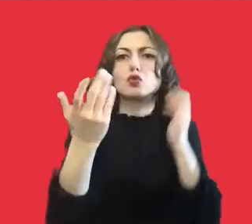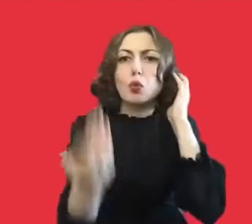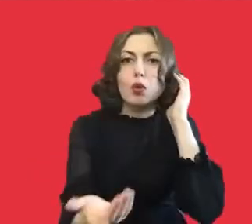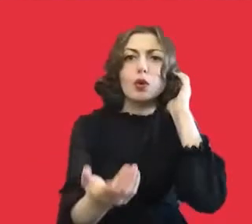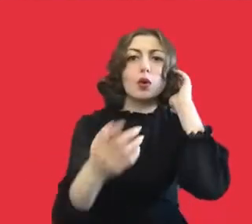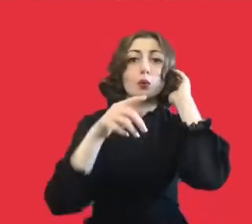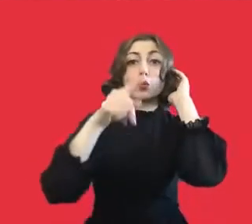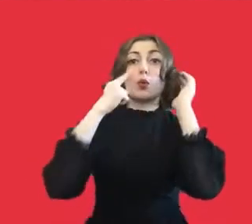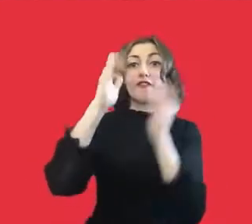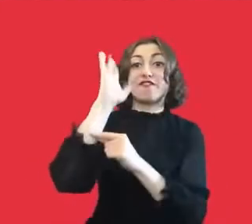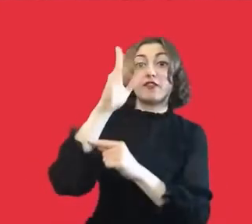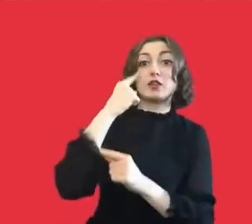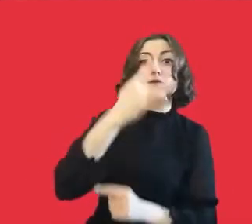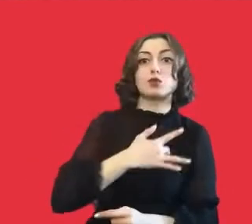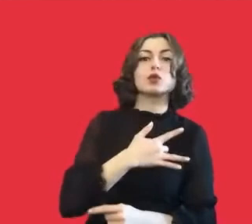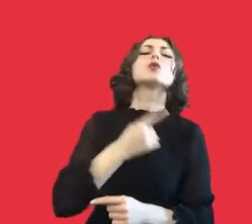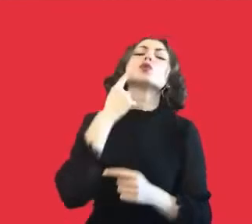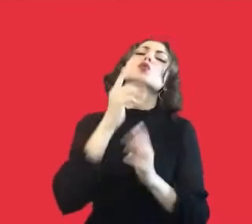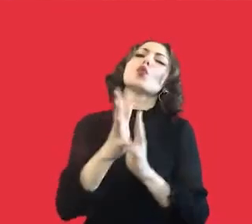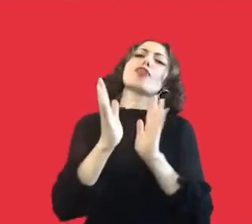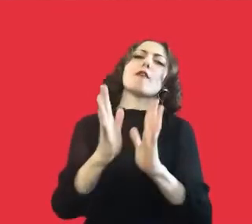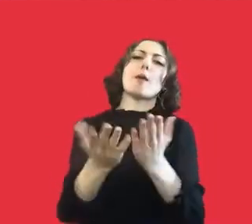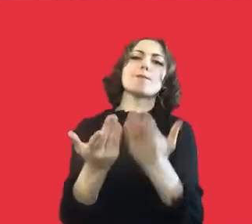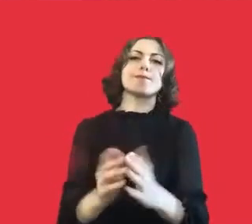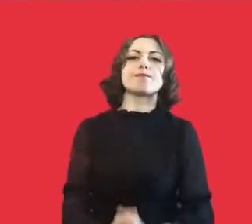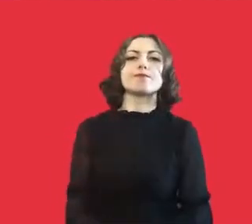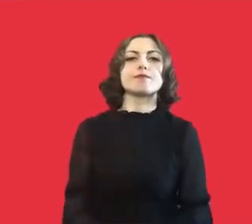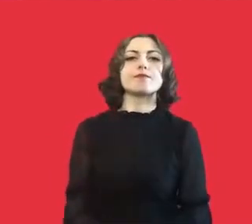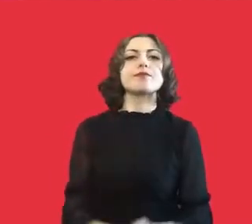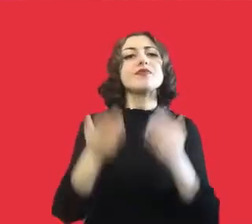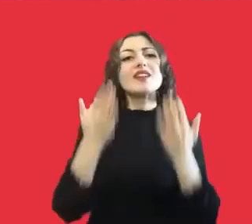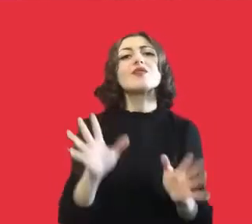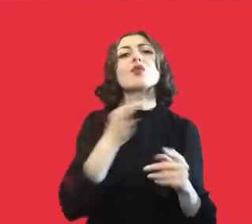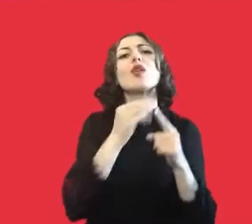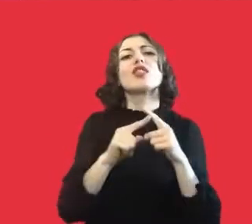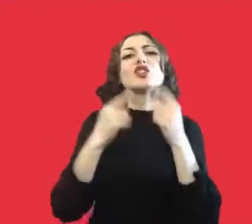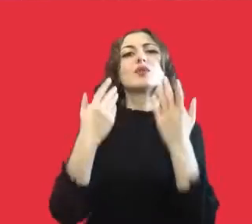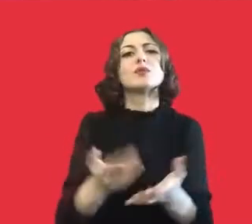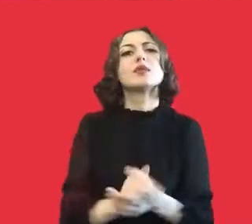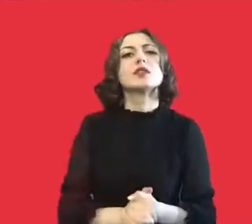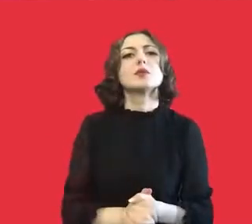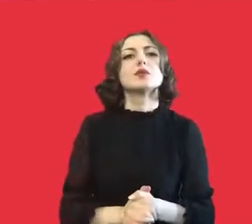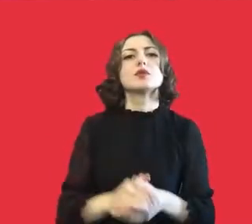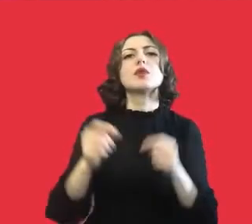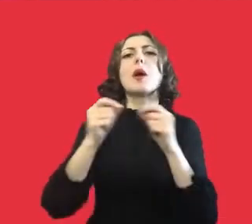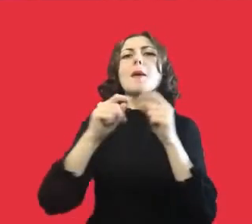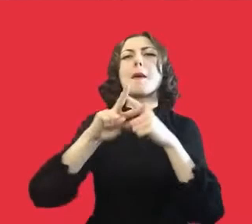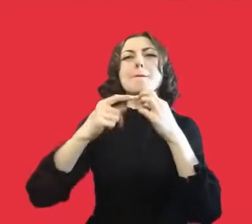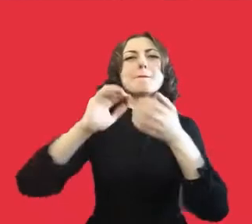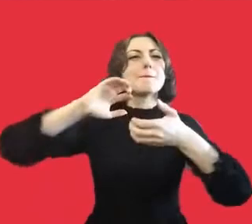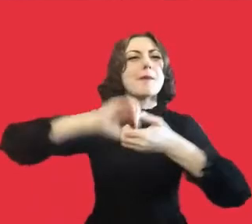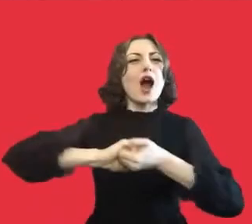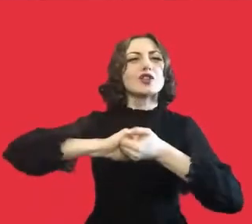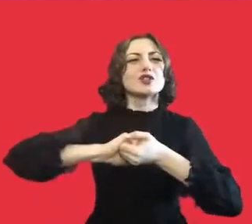gönüllü faaliyetlerimizi sürdürüyoruz. Evet, teşekkür ediyoruz. Dev bir barış ordusu olarak ben de